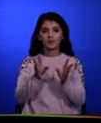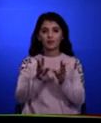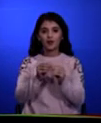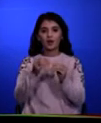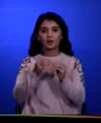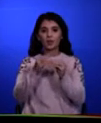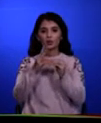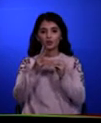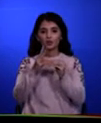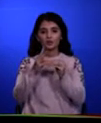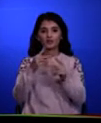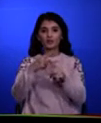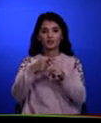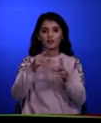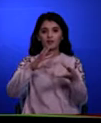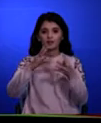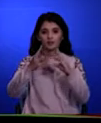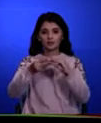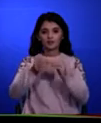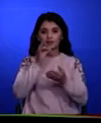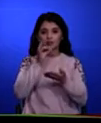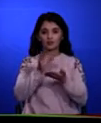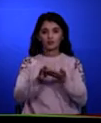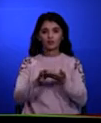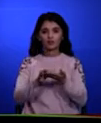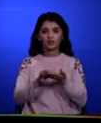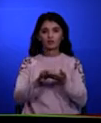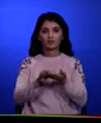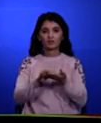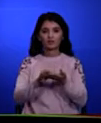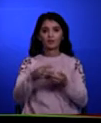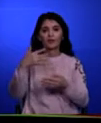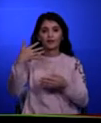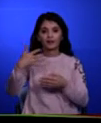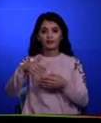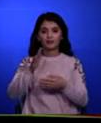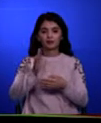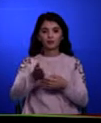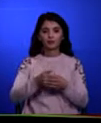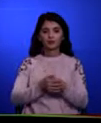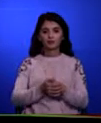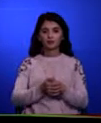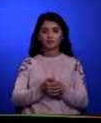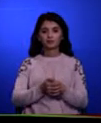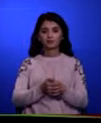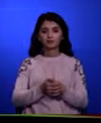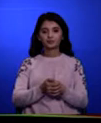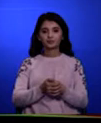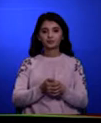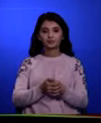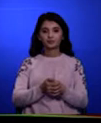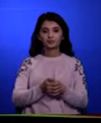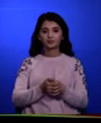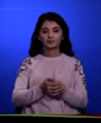bilan 12 ning yig'indisi Albatta 50 bo'ladi. Barakalla bolajonlar. Endi